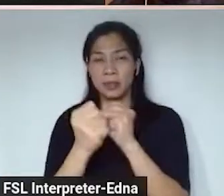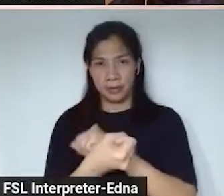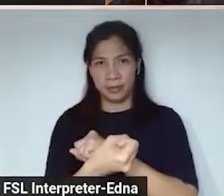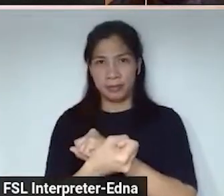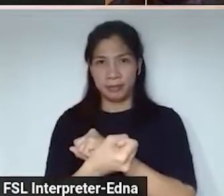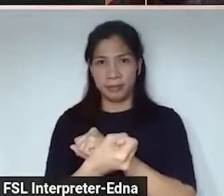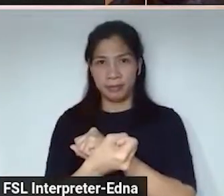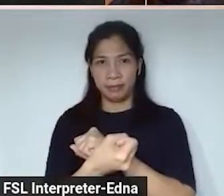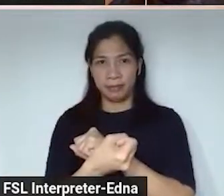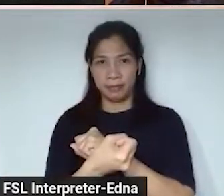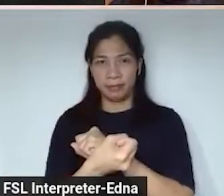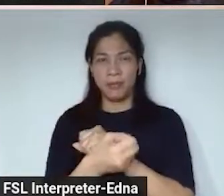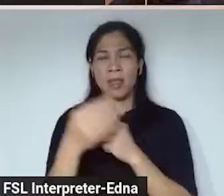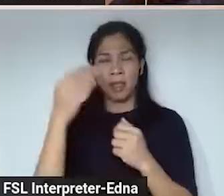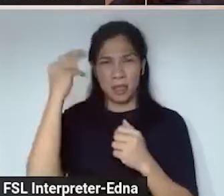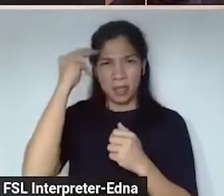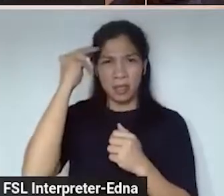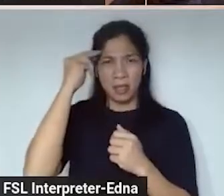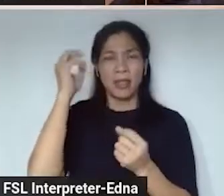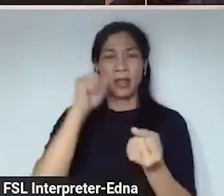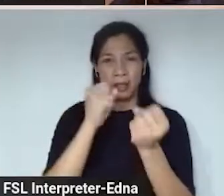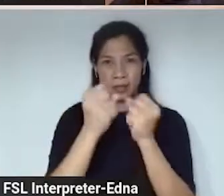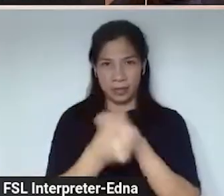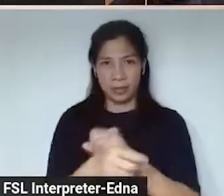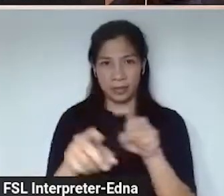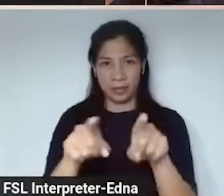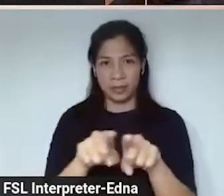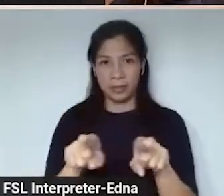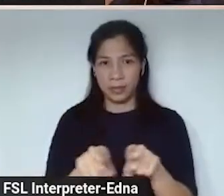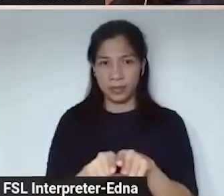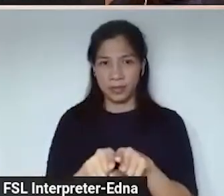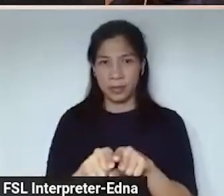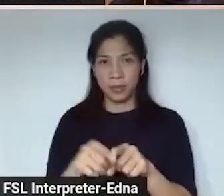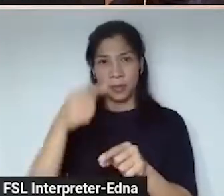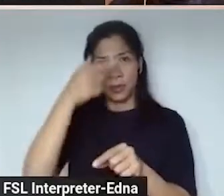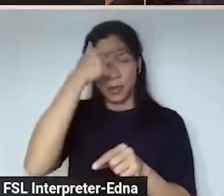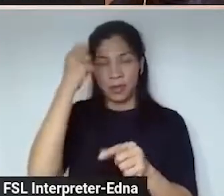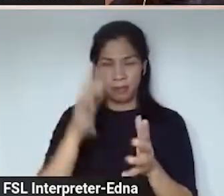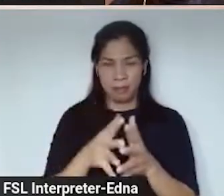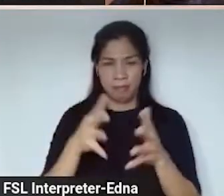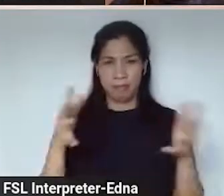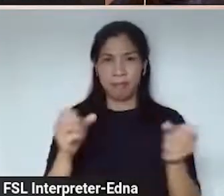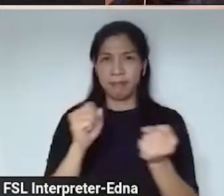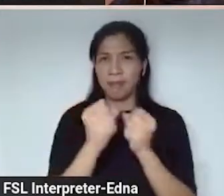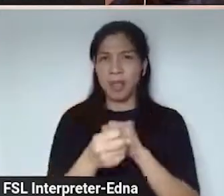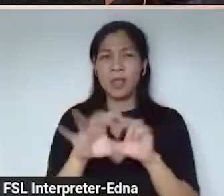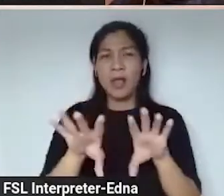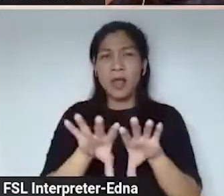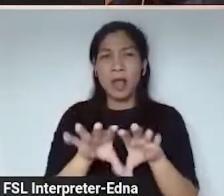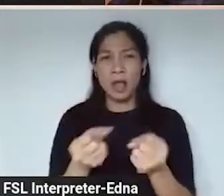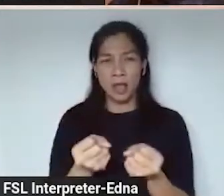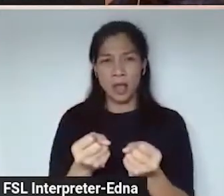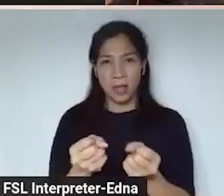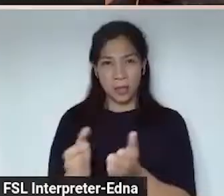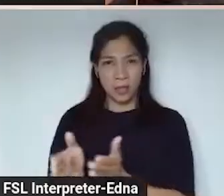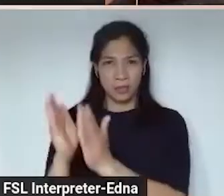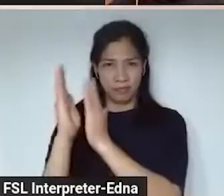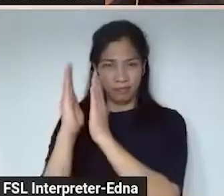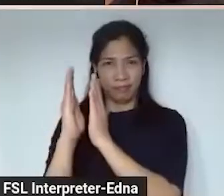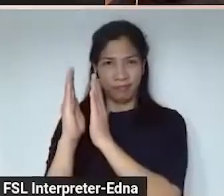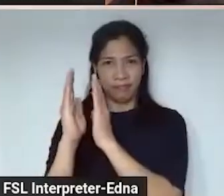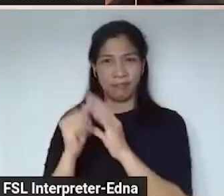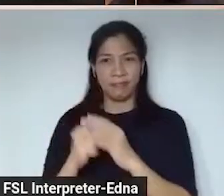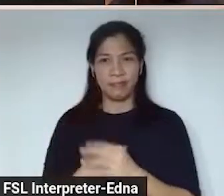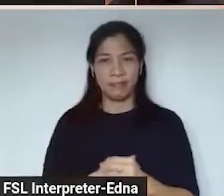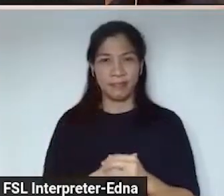mentally, merong magbabago, di ba? And then physically, kasi malaki yung pagbabago. So, paano mo ito hinarap? Okay,